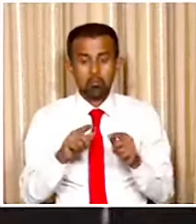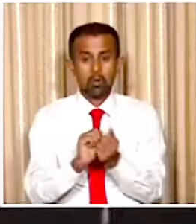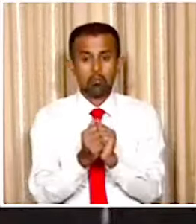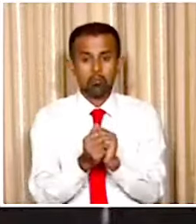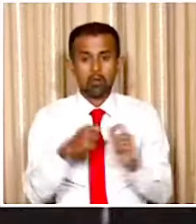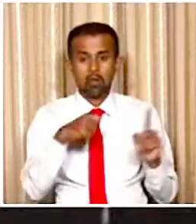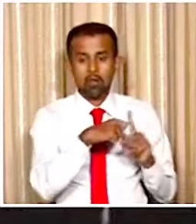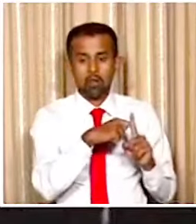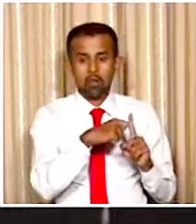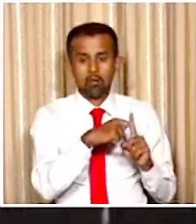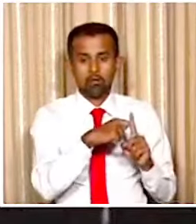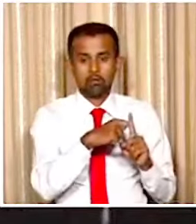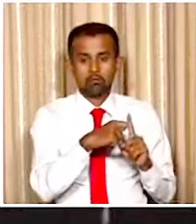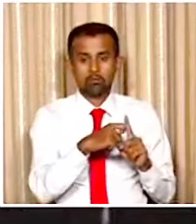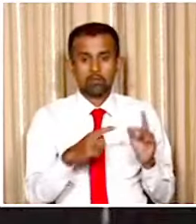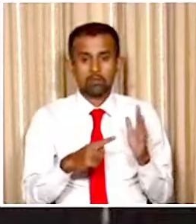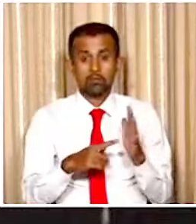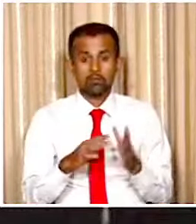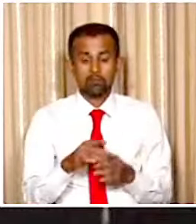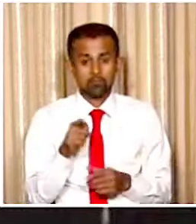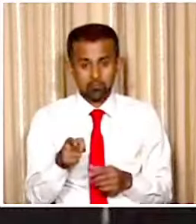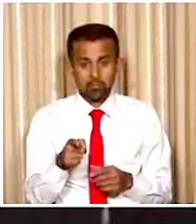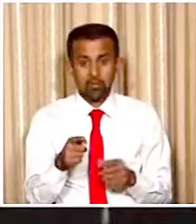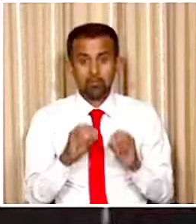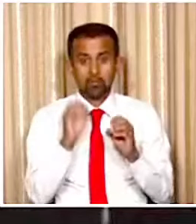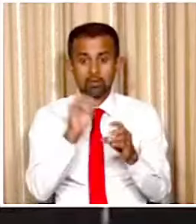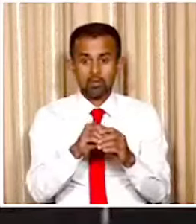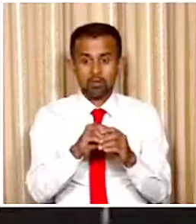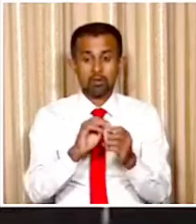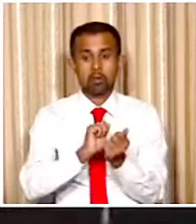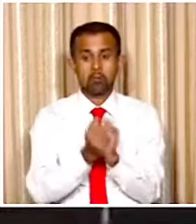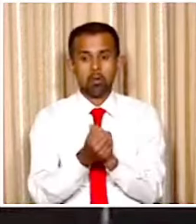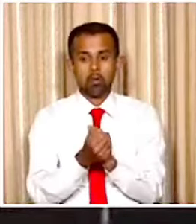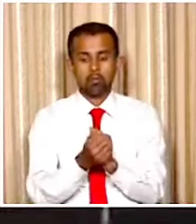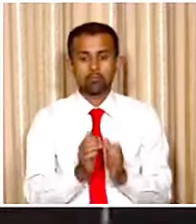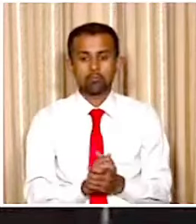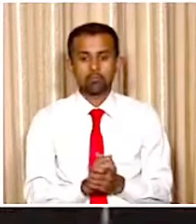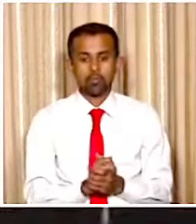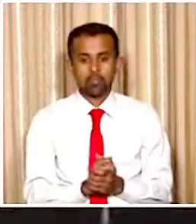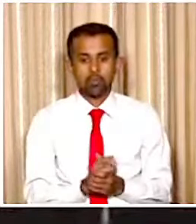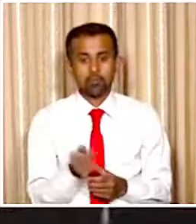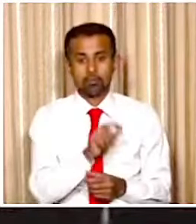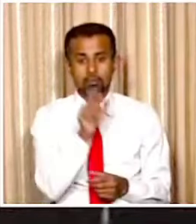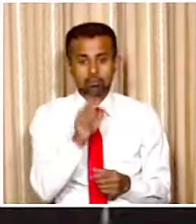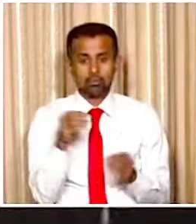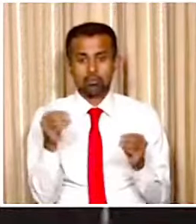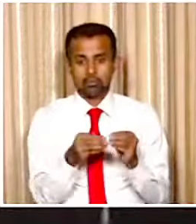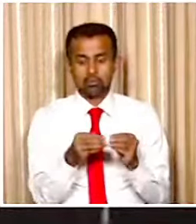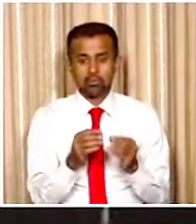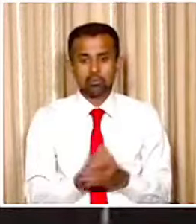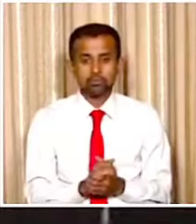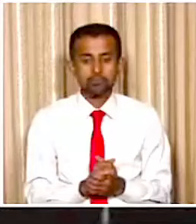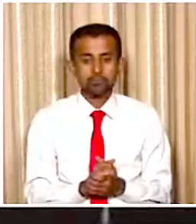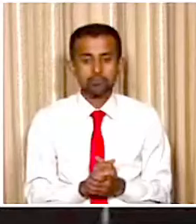කවින්ද ජයවර්ධන ලීගල් ඇක්ෂන් ගනීද කියලා. ඒ කියන්නේ මෙයා මේ පෝස්ට් එක දාලා මේක එඩිට් කරා. ඊට පස්සේ තවත් පුද්ගලෙක් දානවා These things